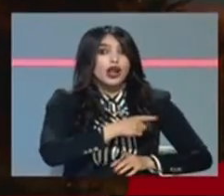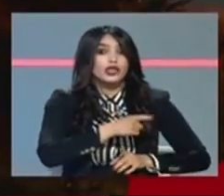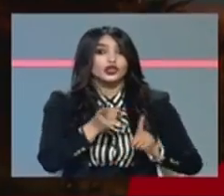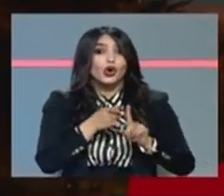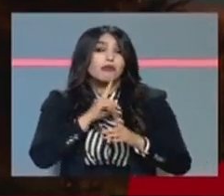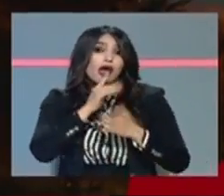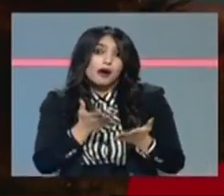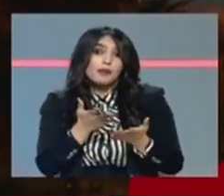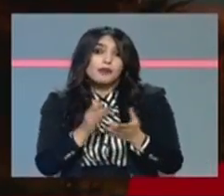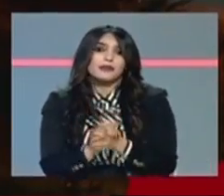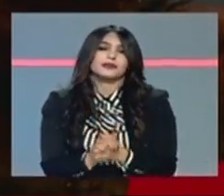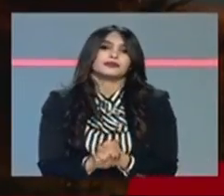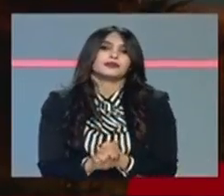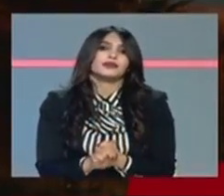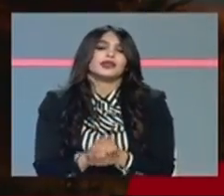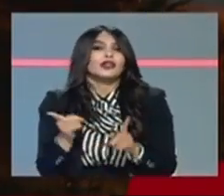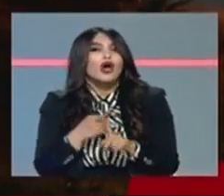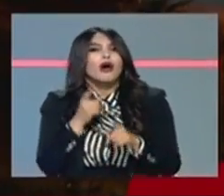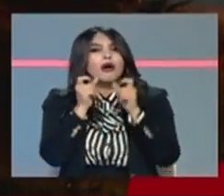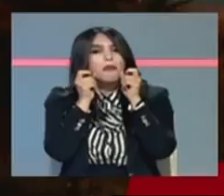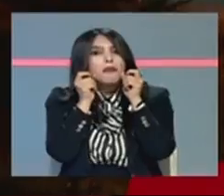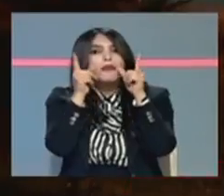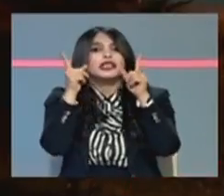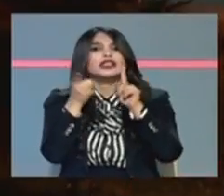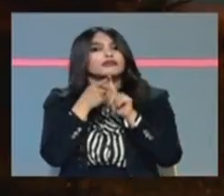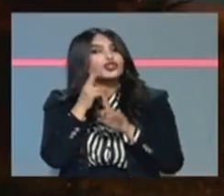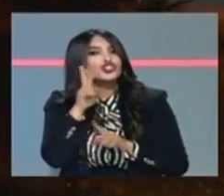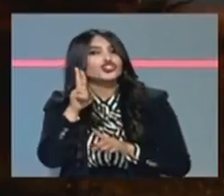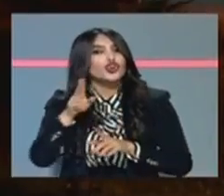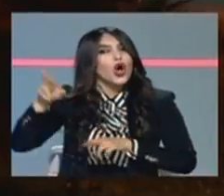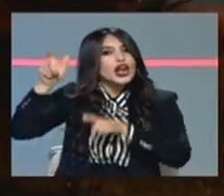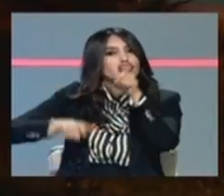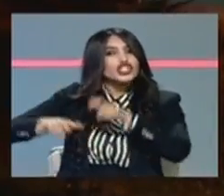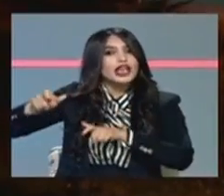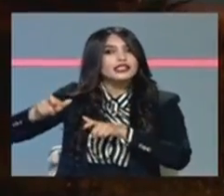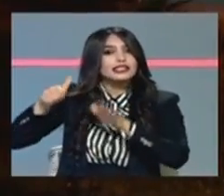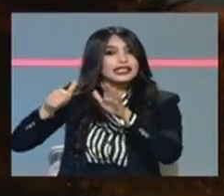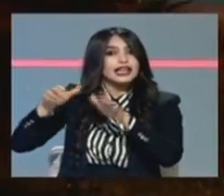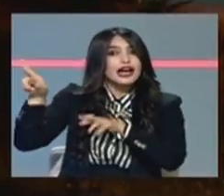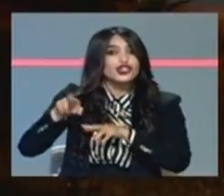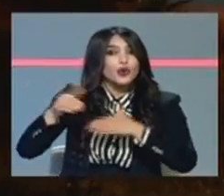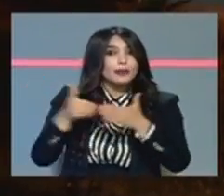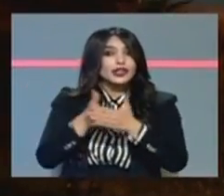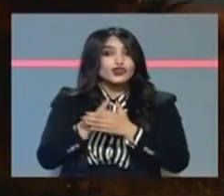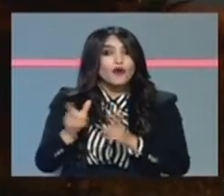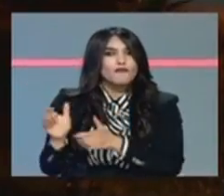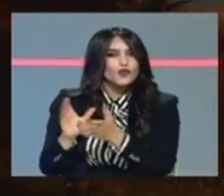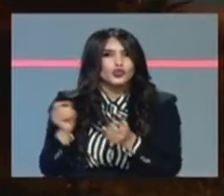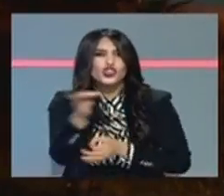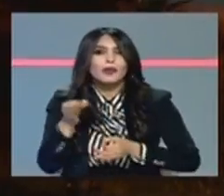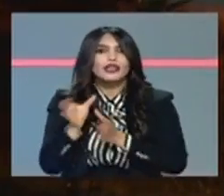اللي خلى معناها التفطن إلى العائدين من جربة، وتم إيقافهم على مستوى سبيتلا وتحويل لهم فورا